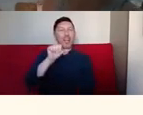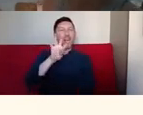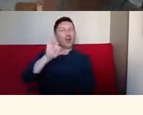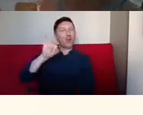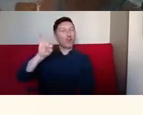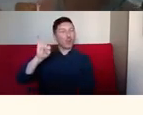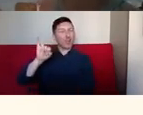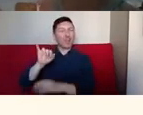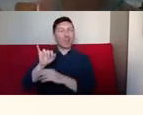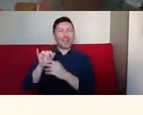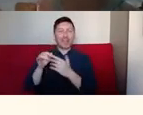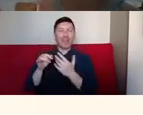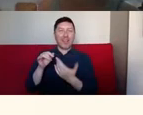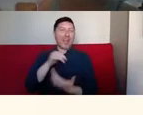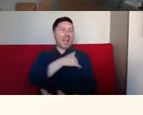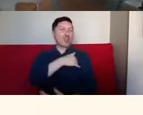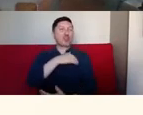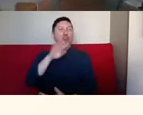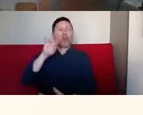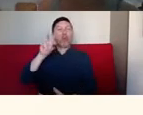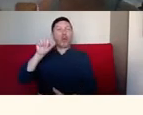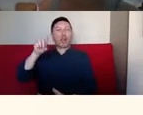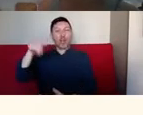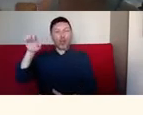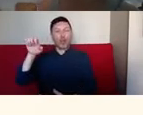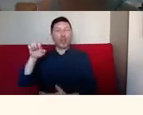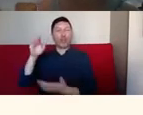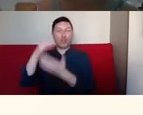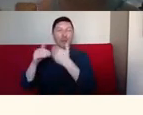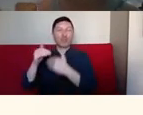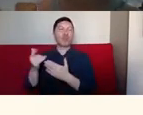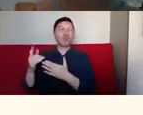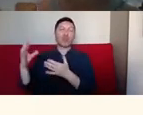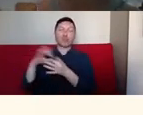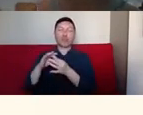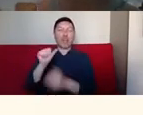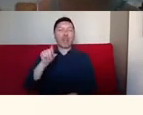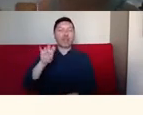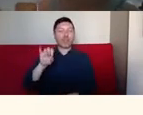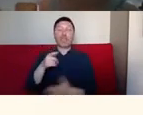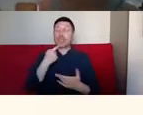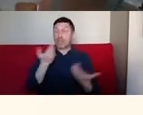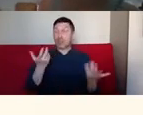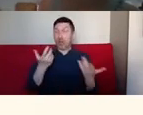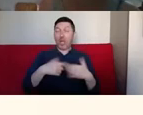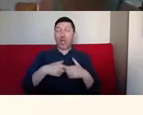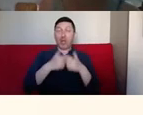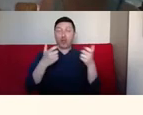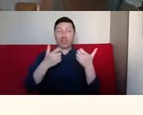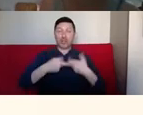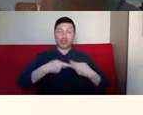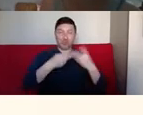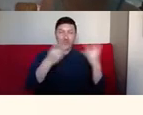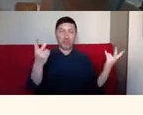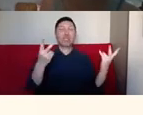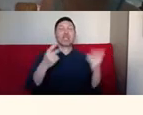handicapées, qui correspond à la branche handicap actuelle de la VIC. Donc, c'est un organisme public wallon qui comprend à la fois une administration centrale et